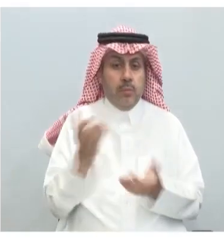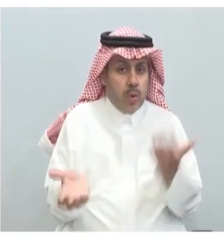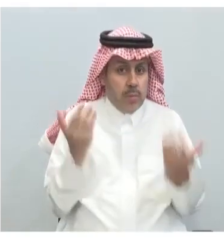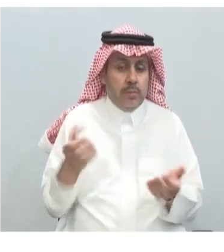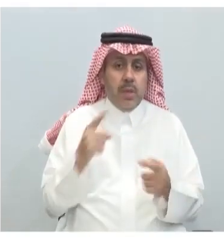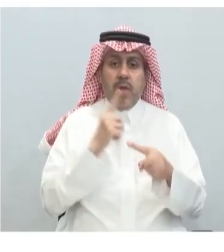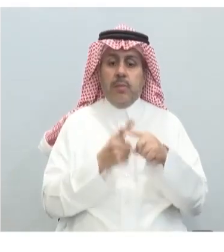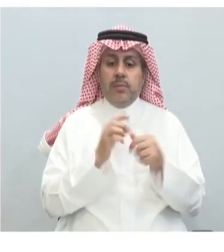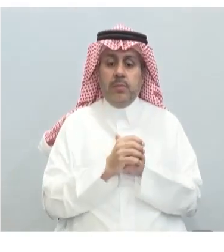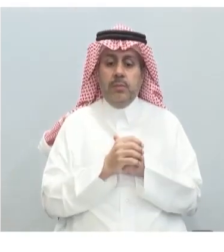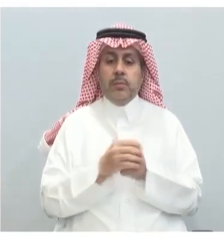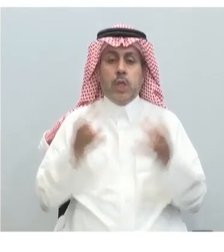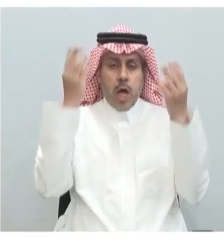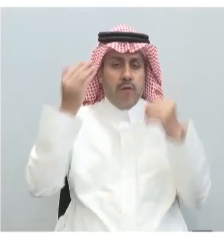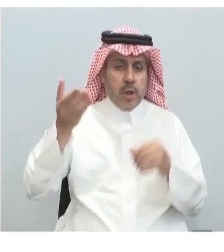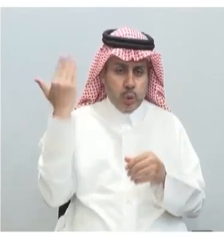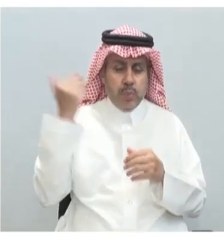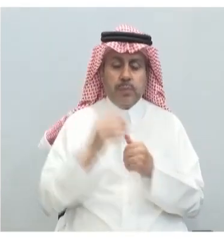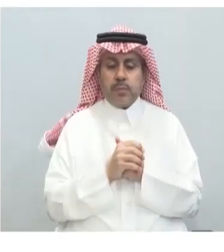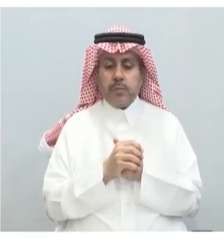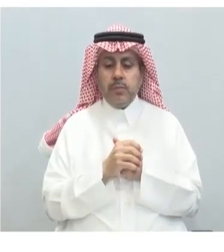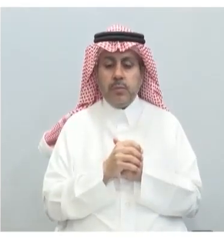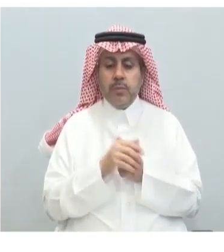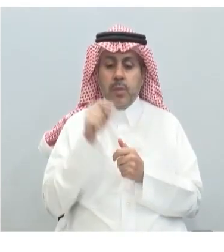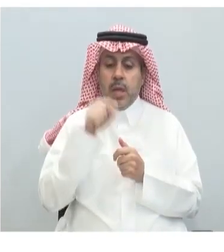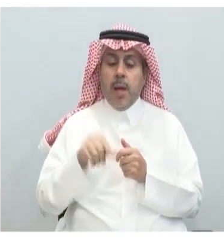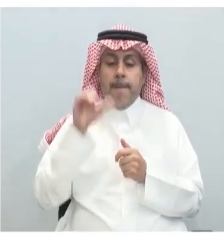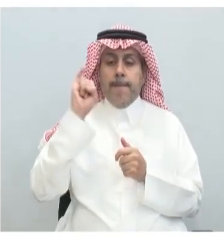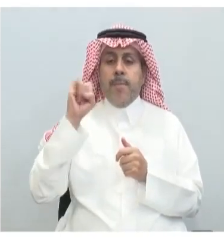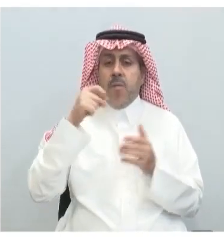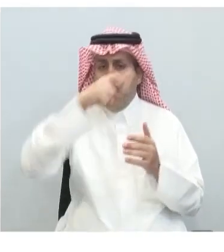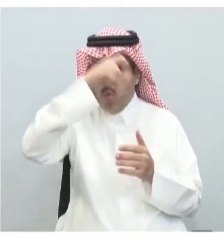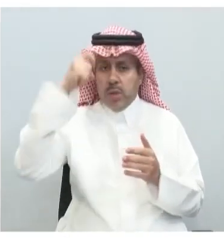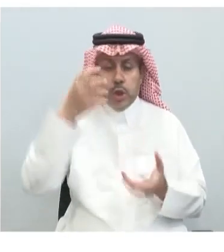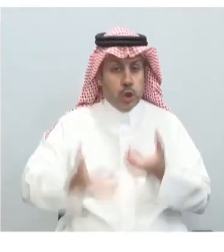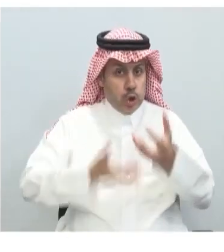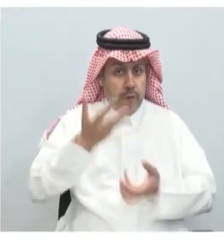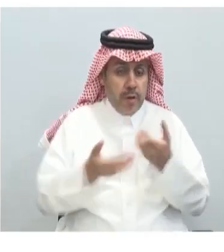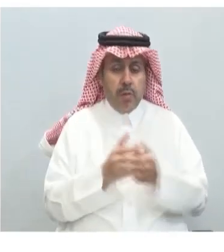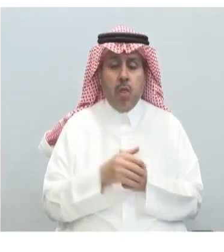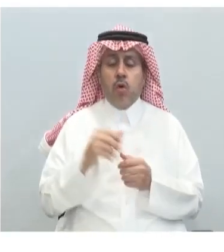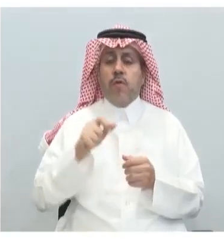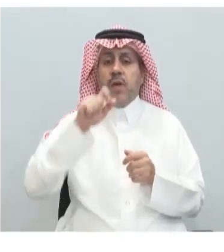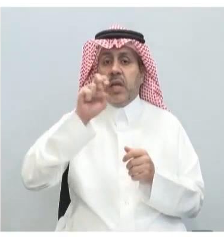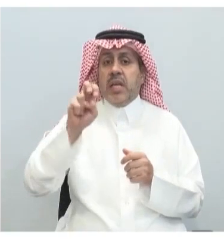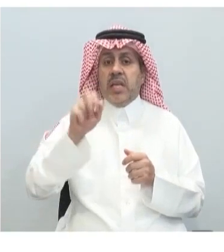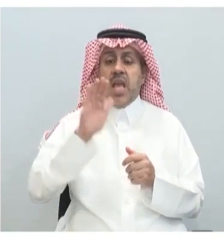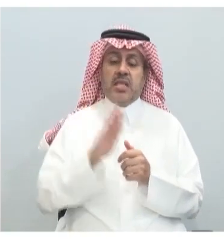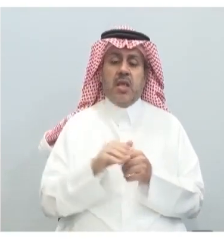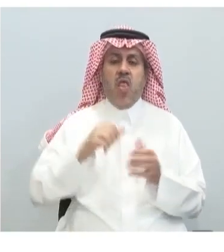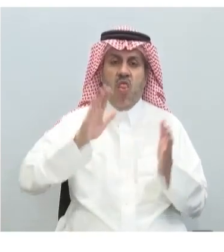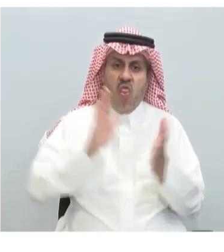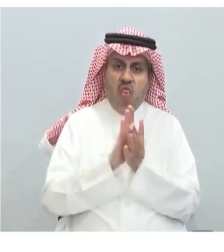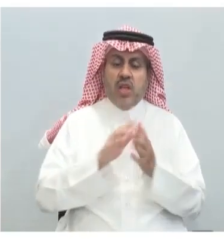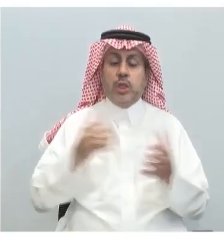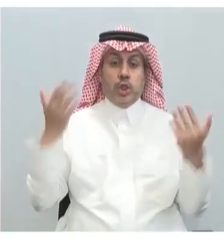الرياضيه التي تعرفنا عليها قبل قليل هي المحتوى الحراري طبعا التفاعل سيكون في الظروف القياسيه الضغط الجوي